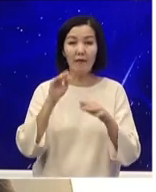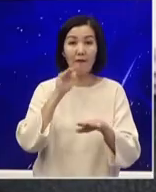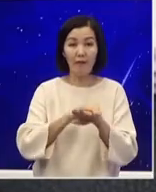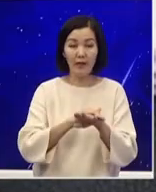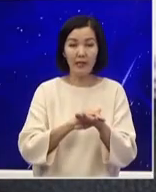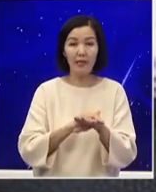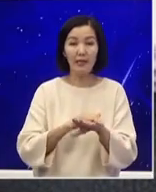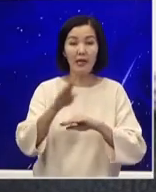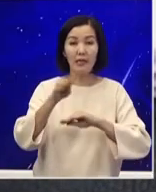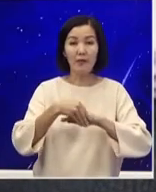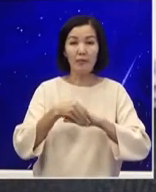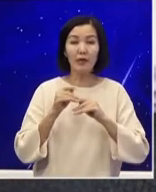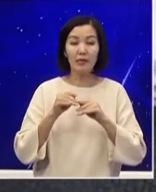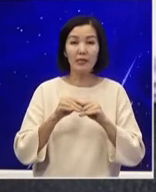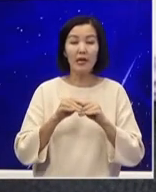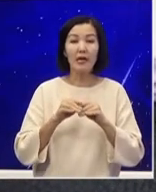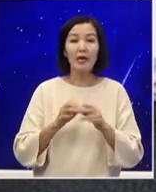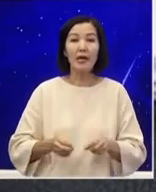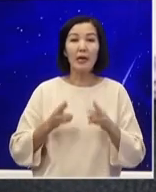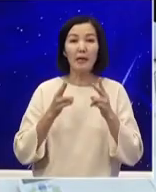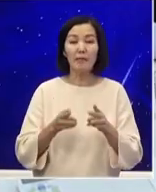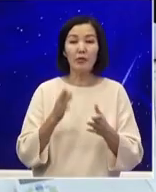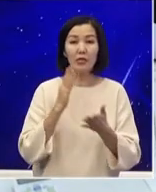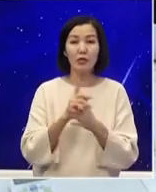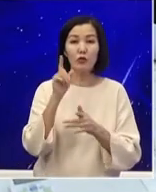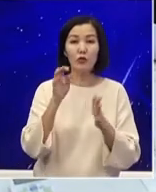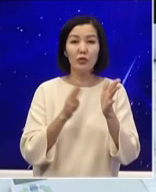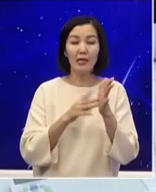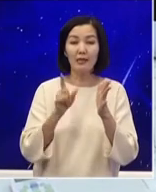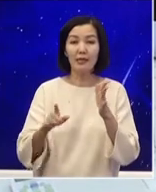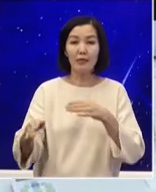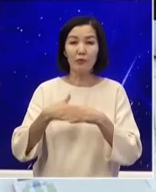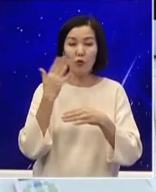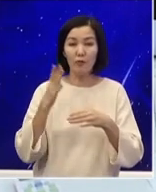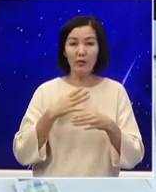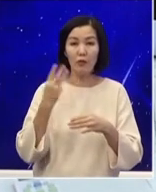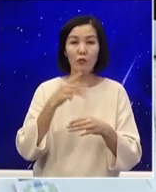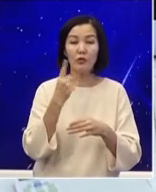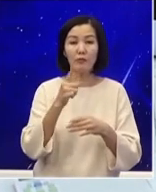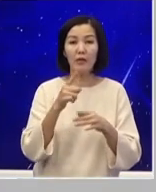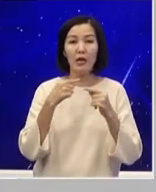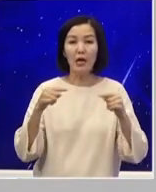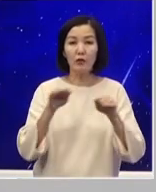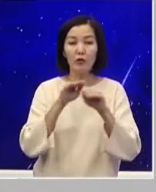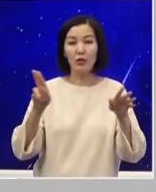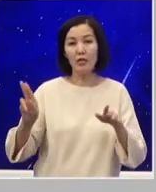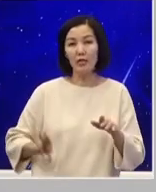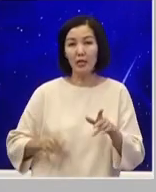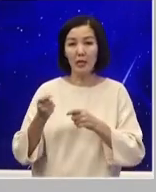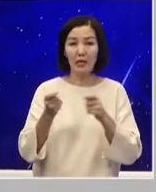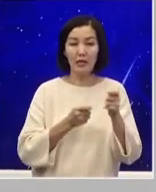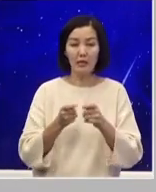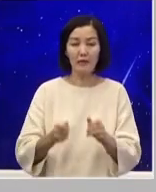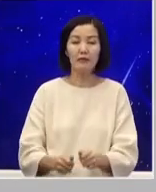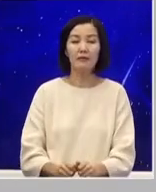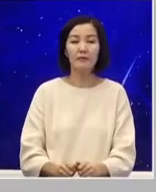жемқорлық қылмыс жасаған үшін 108 адам жауапқа тартылған. Оның 31-і түрлі деңгейдегі басшылар, деді